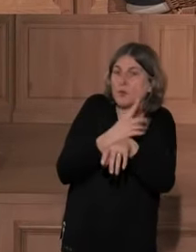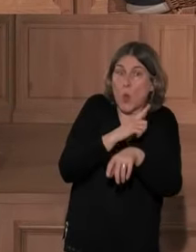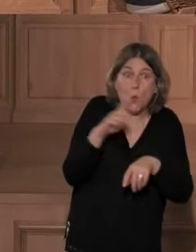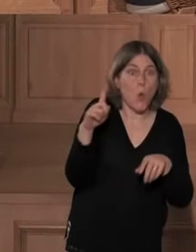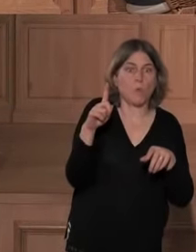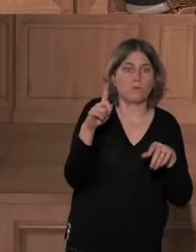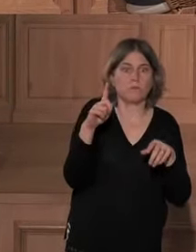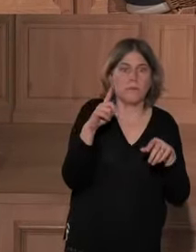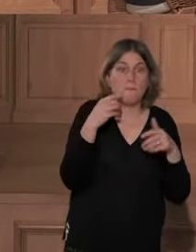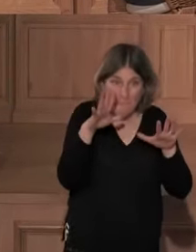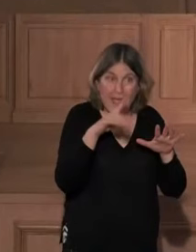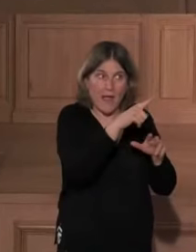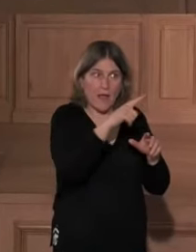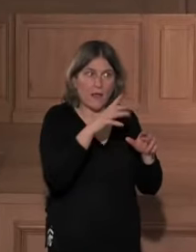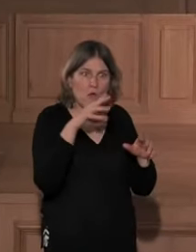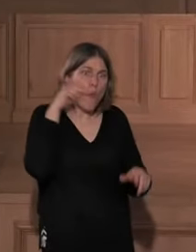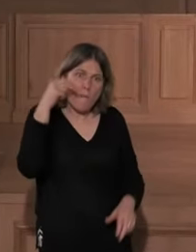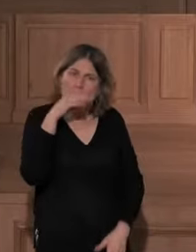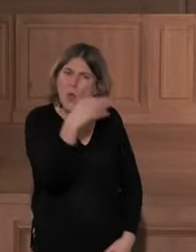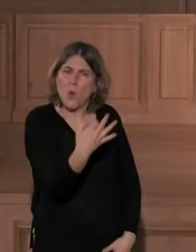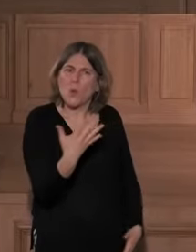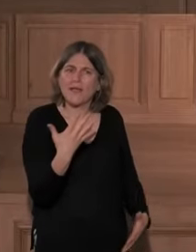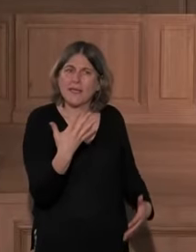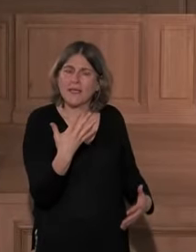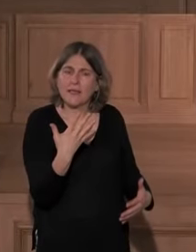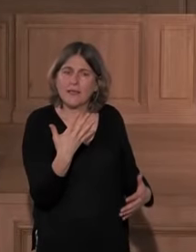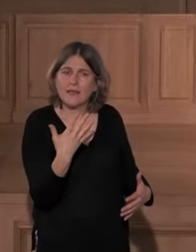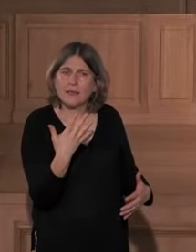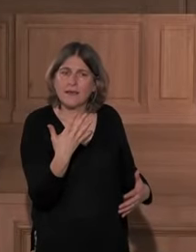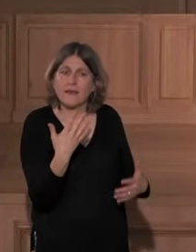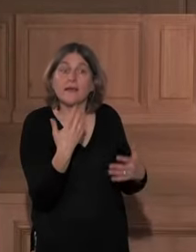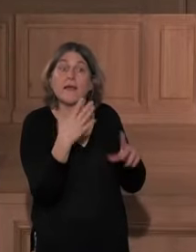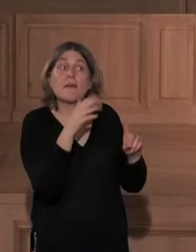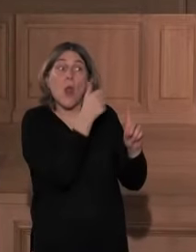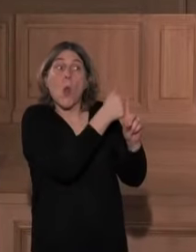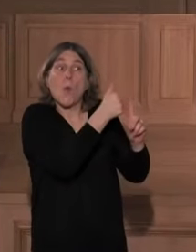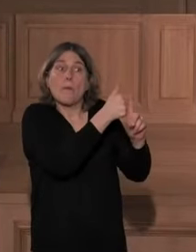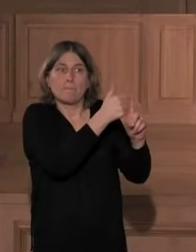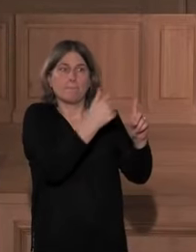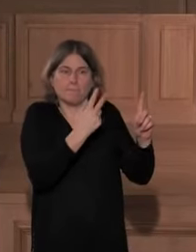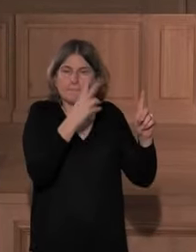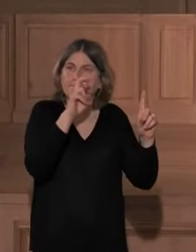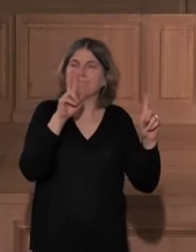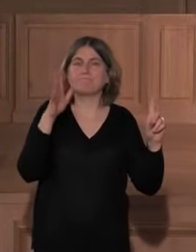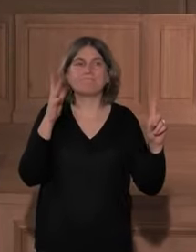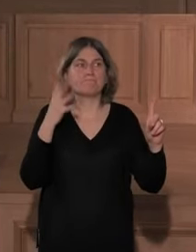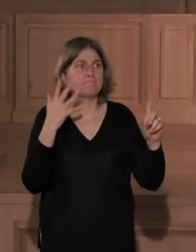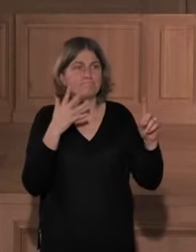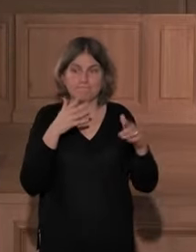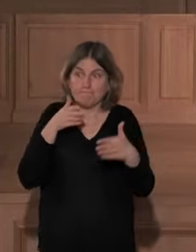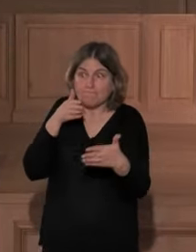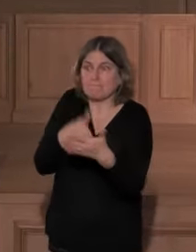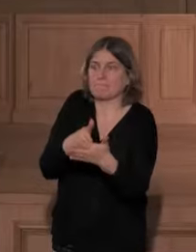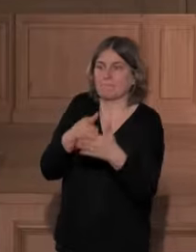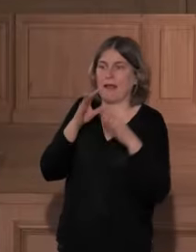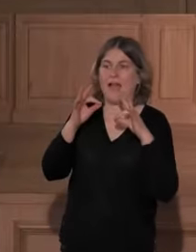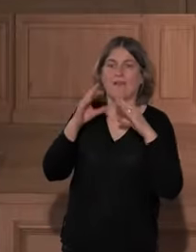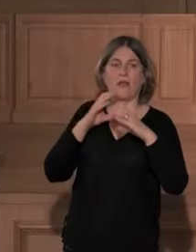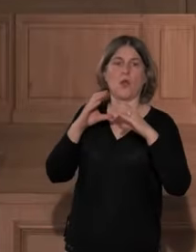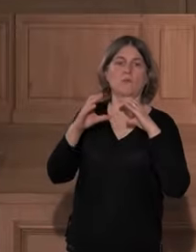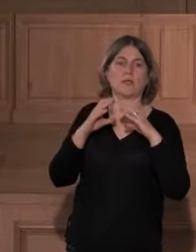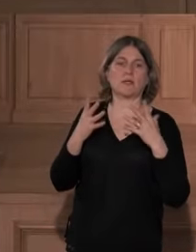les mêmes caractéristiques humaines. Il n'a malheureusement pas la chance de pouvoir communiquer. Il peut